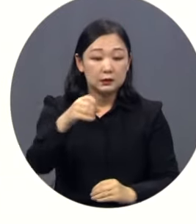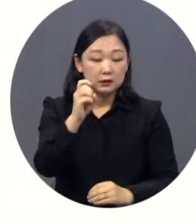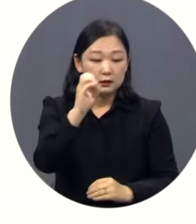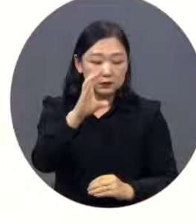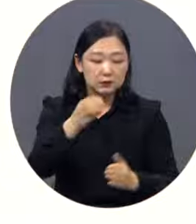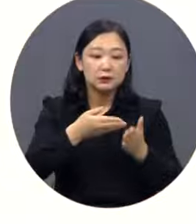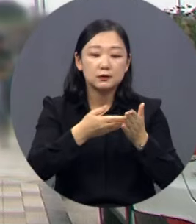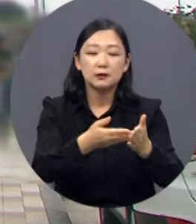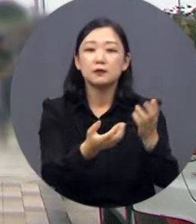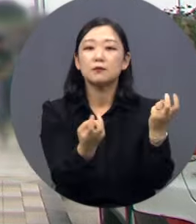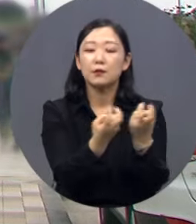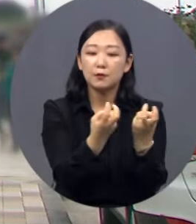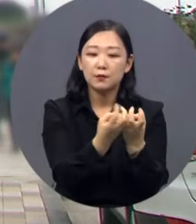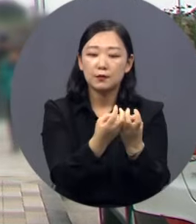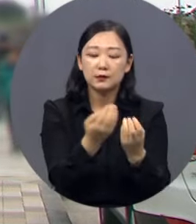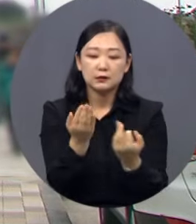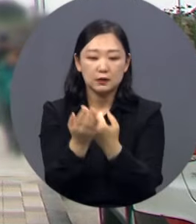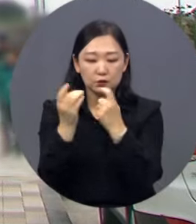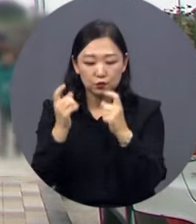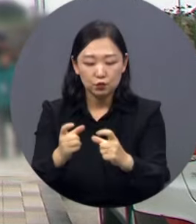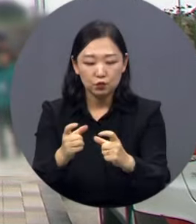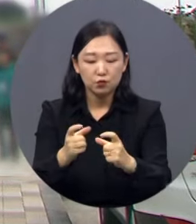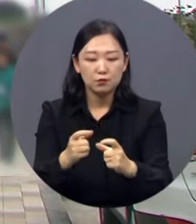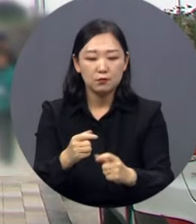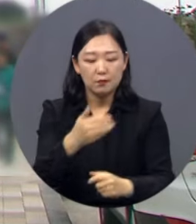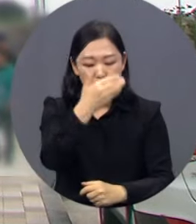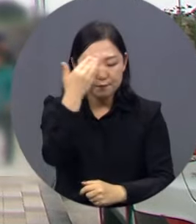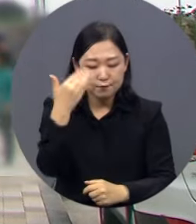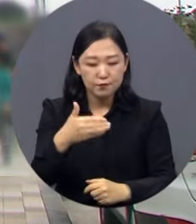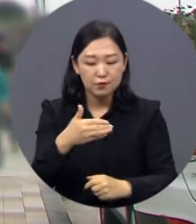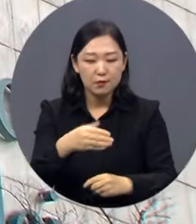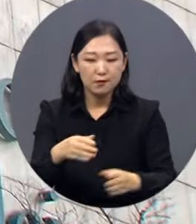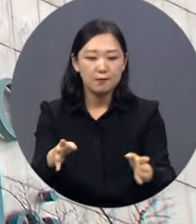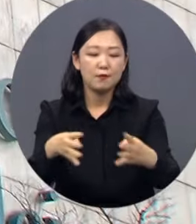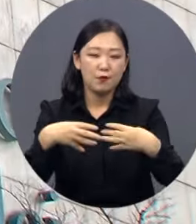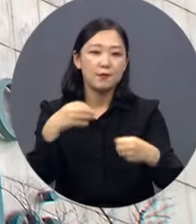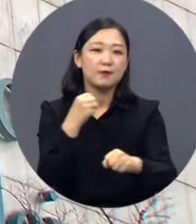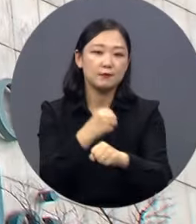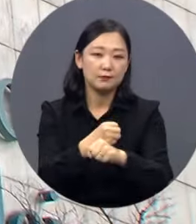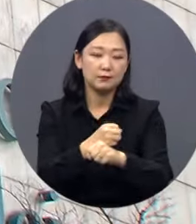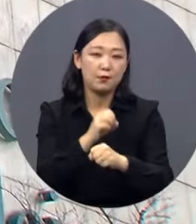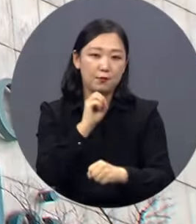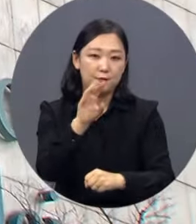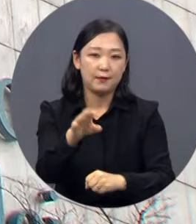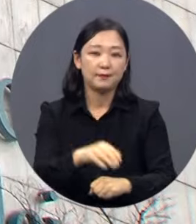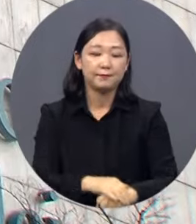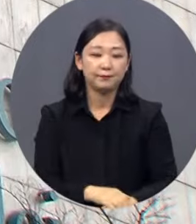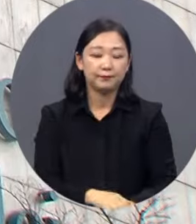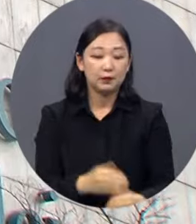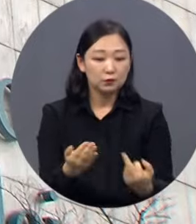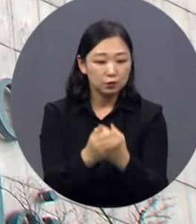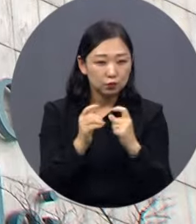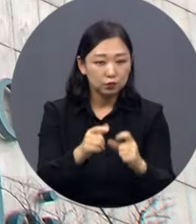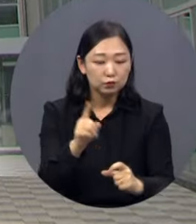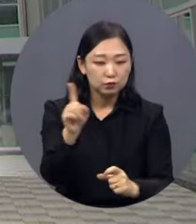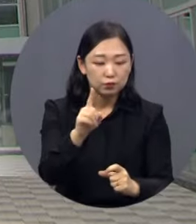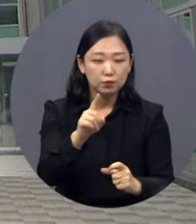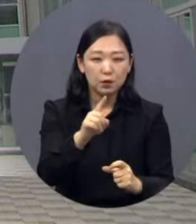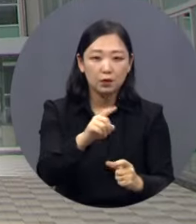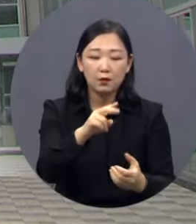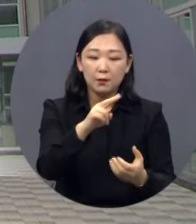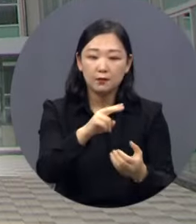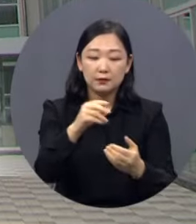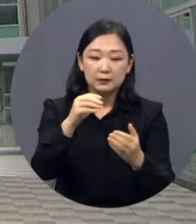안으로 제주도와 실무 협의가 무난히 타결됐다고 말했습니다 발언이 알려지자 제주도는 JDC 매각 담당